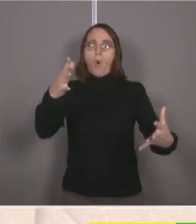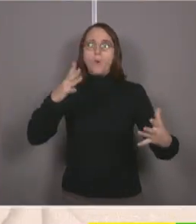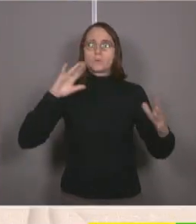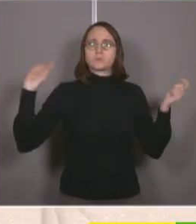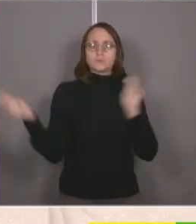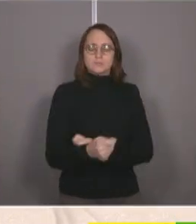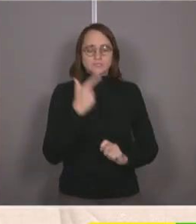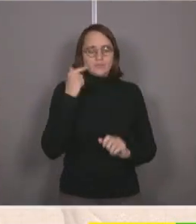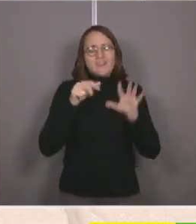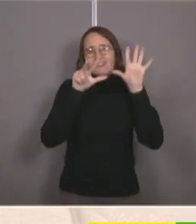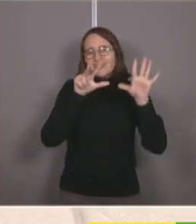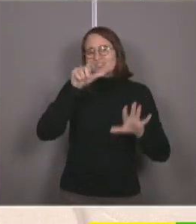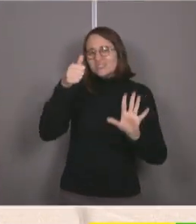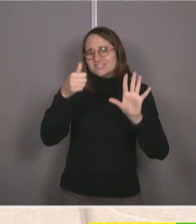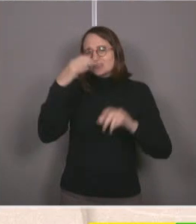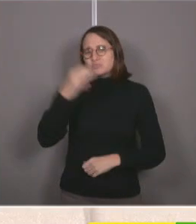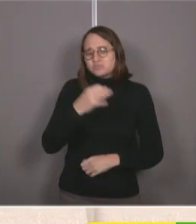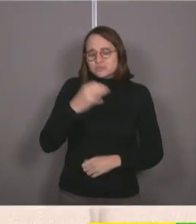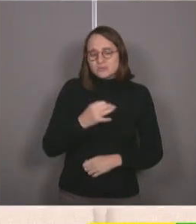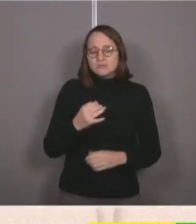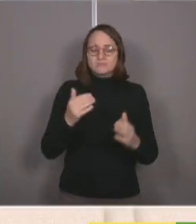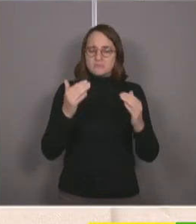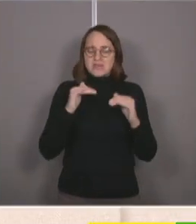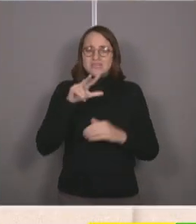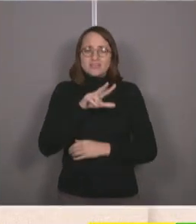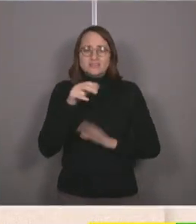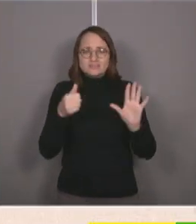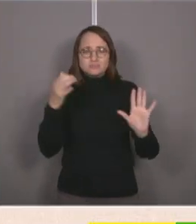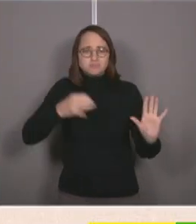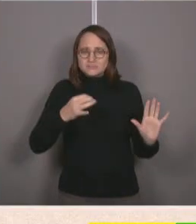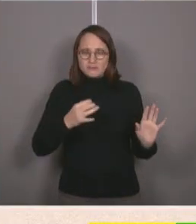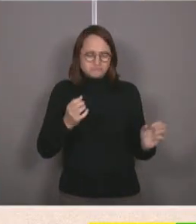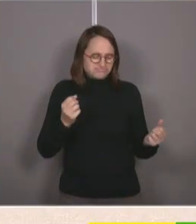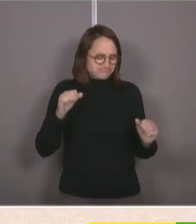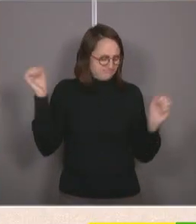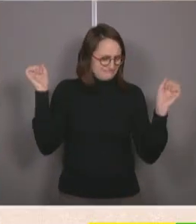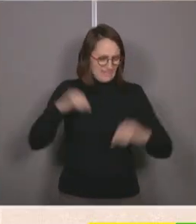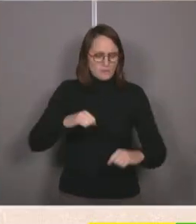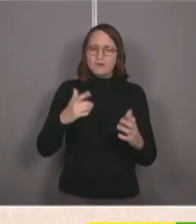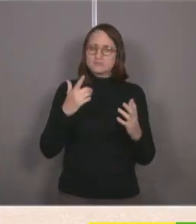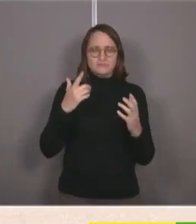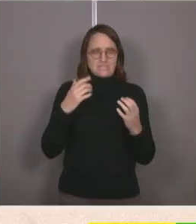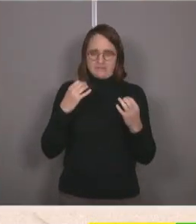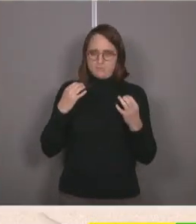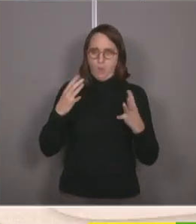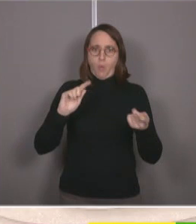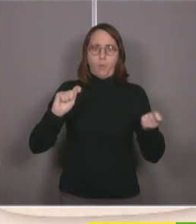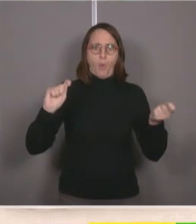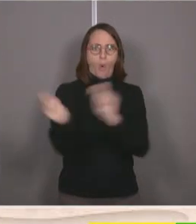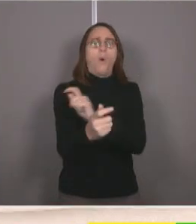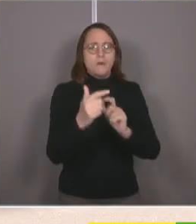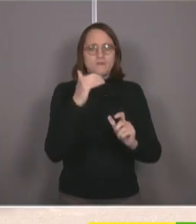très forte, 86%, 36% même tout à fait d'accord. Le réchauffement climatique est un phénomène qui s'accélère.